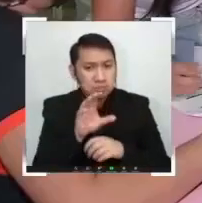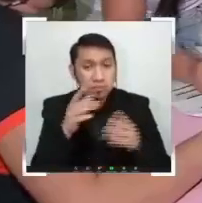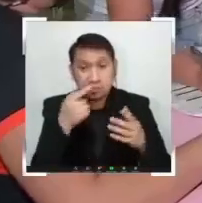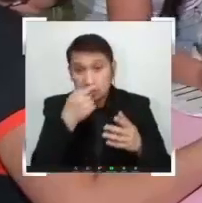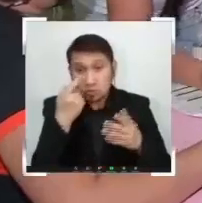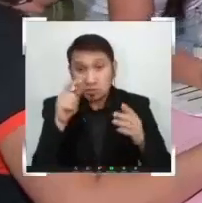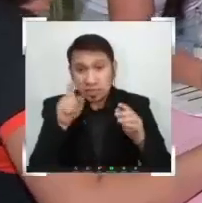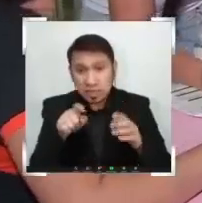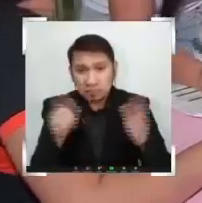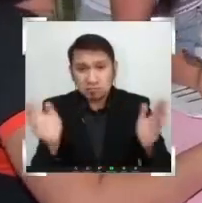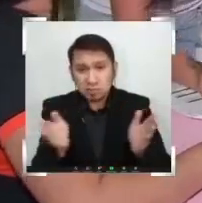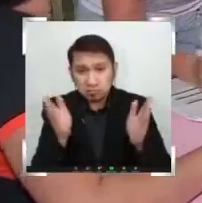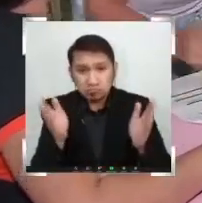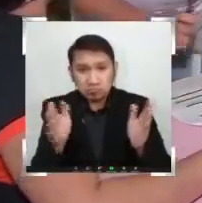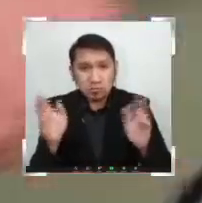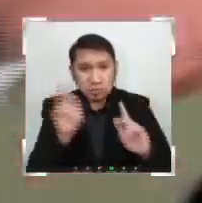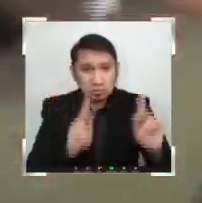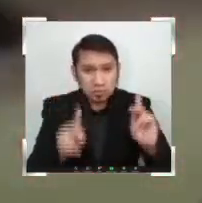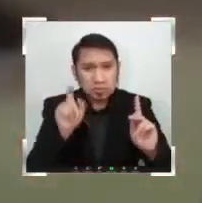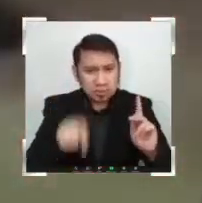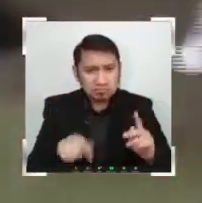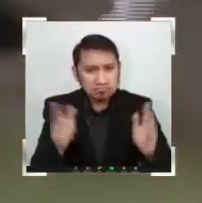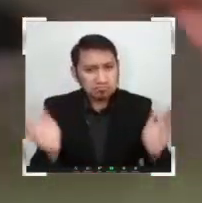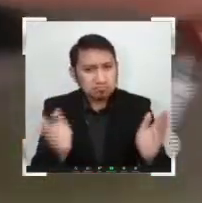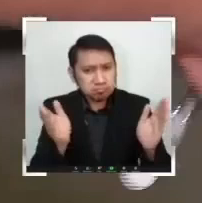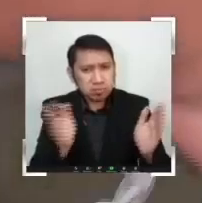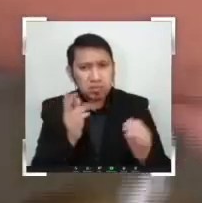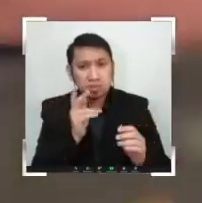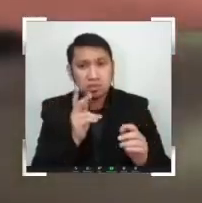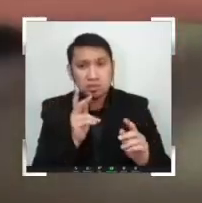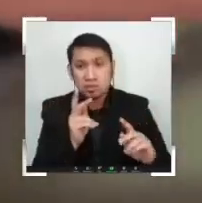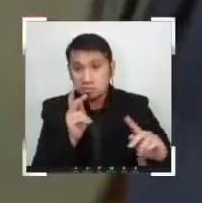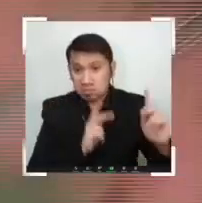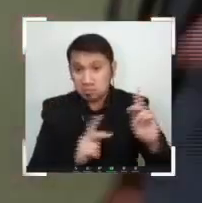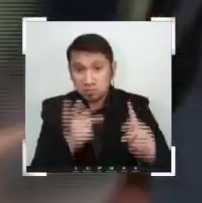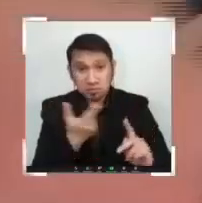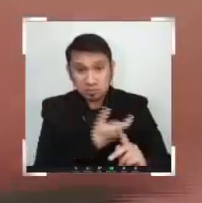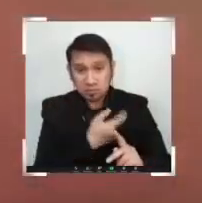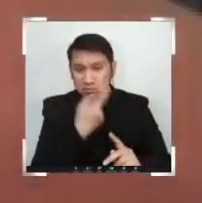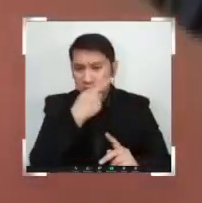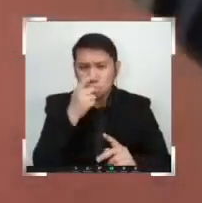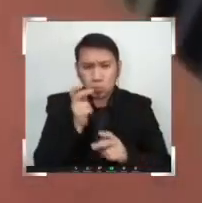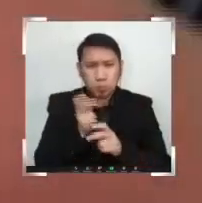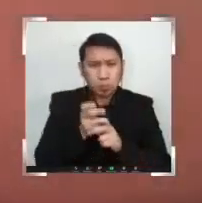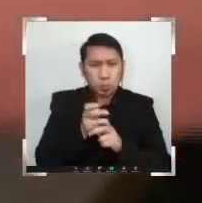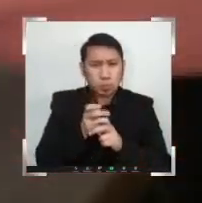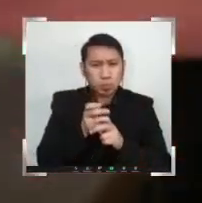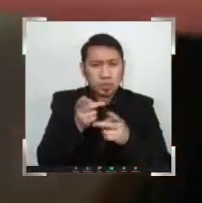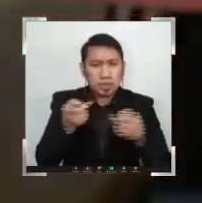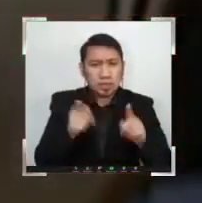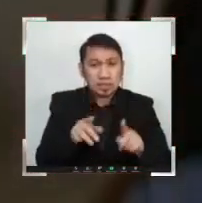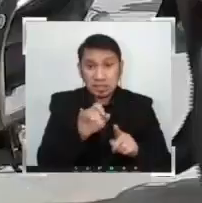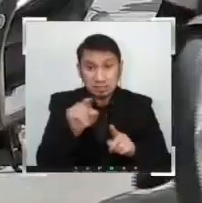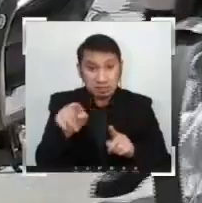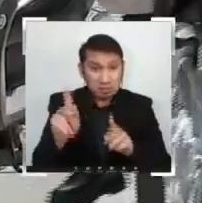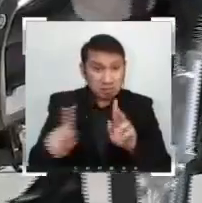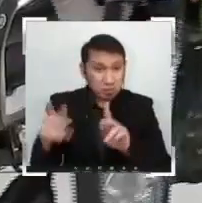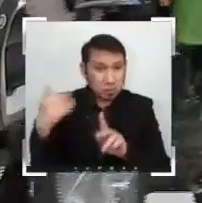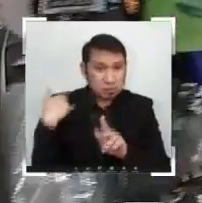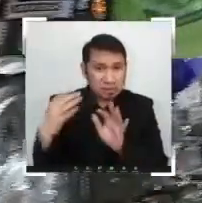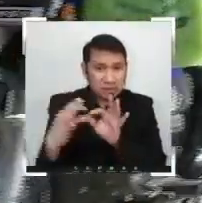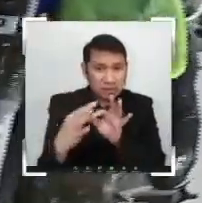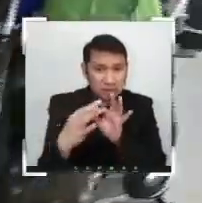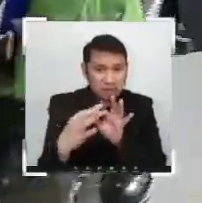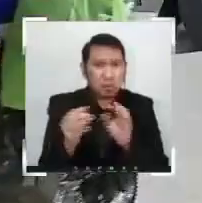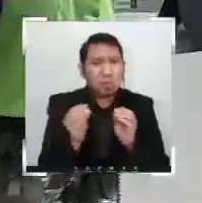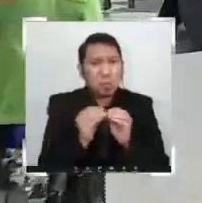na magpa-vaccine kasi sa hirap talaga ng sitwasyon ngayon, kung hindi pa sila makikipag-cooperate, lalo po tayong hihirap. May dagdag